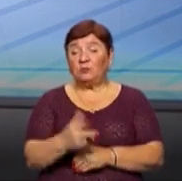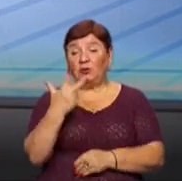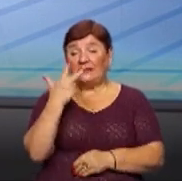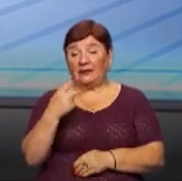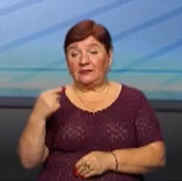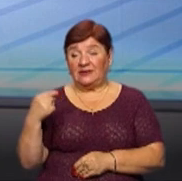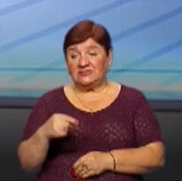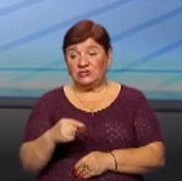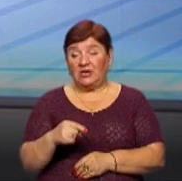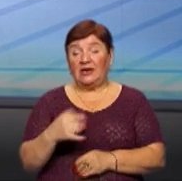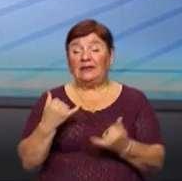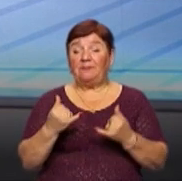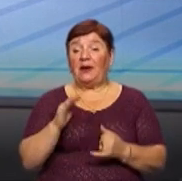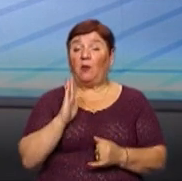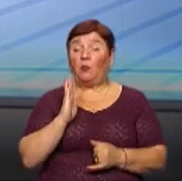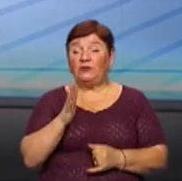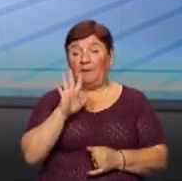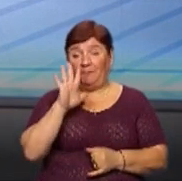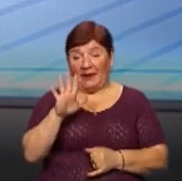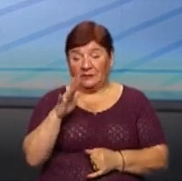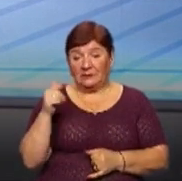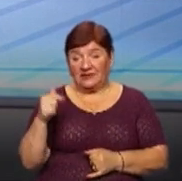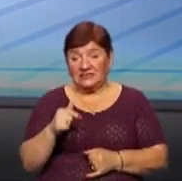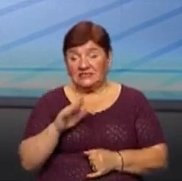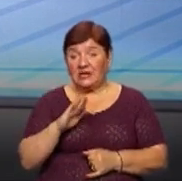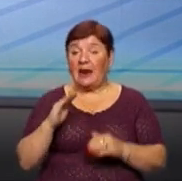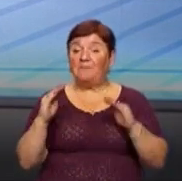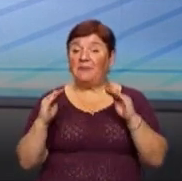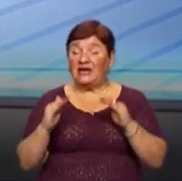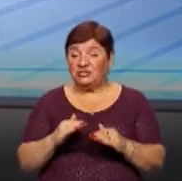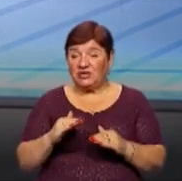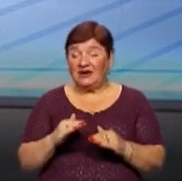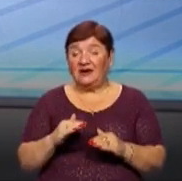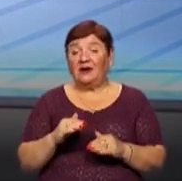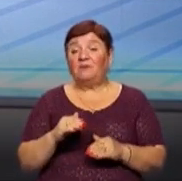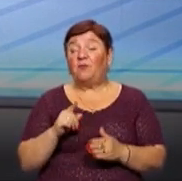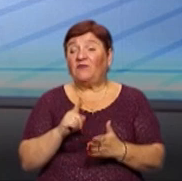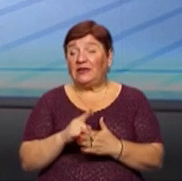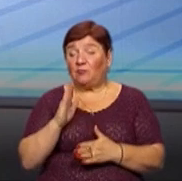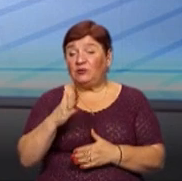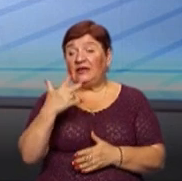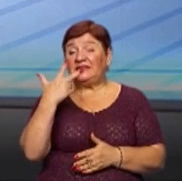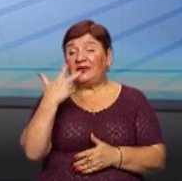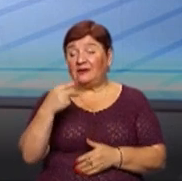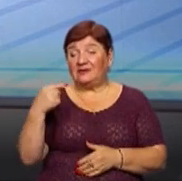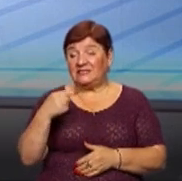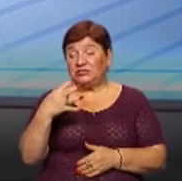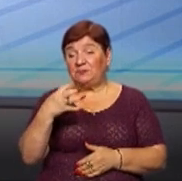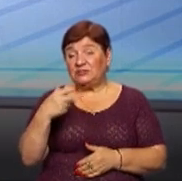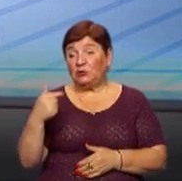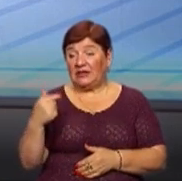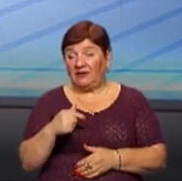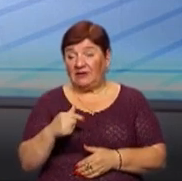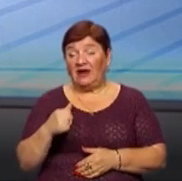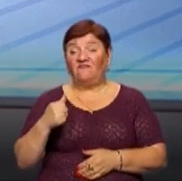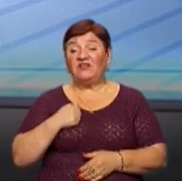вона буде, може мати 5 тисяч. Але не може мати менше, ніж 3580 гривень. Оце одне, що постанова передбачила, що